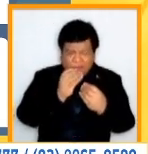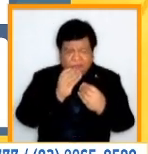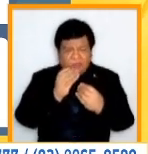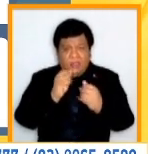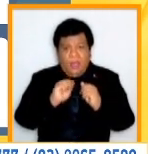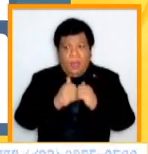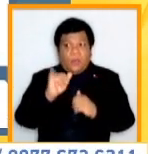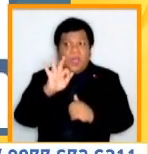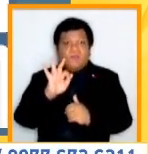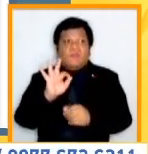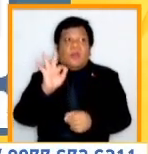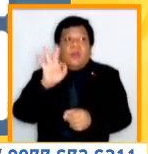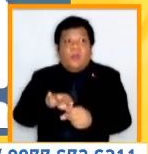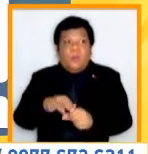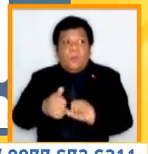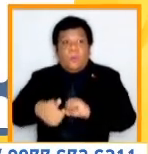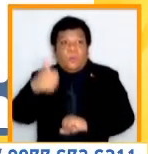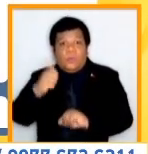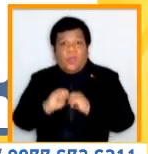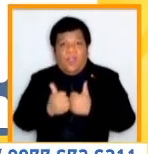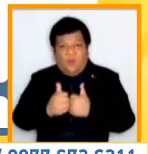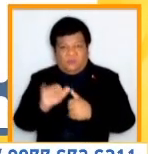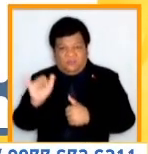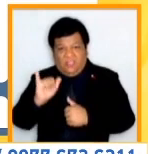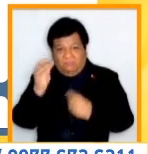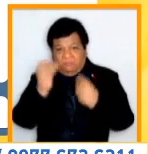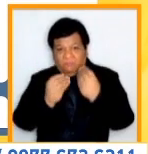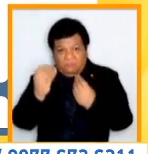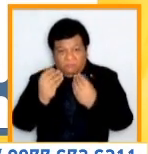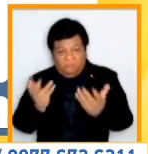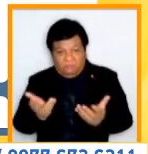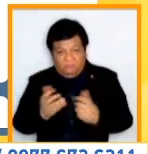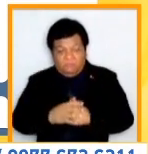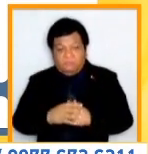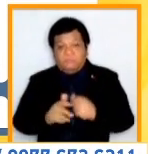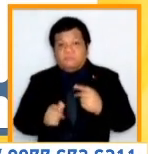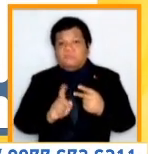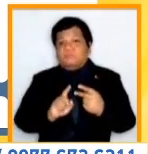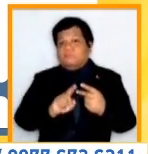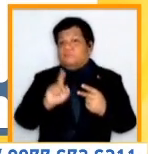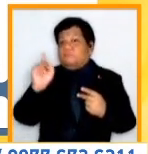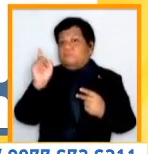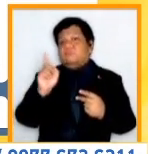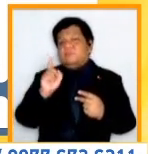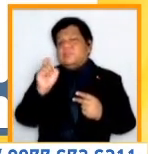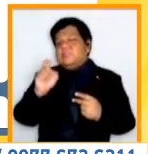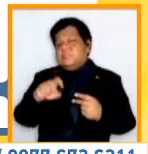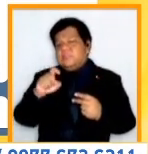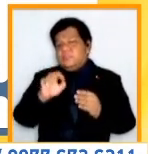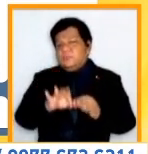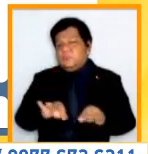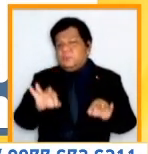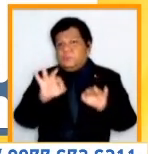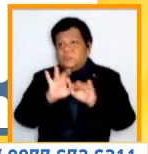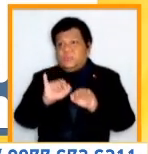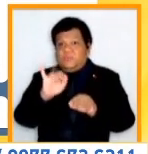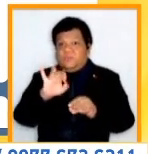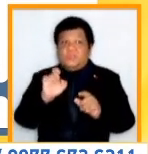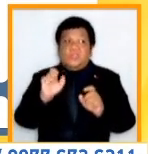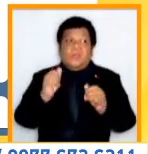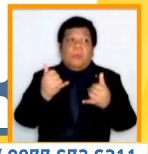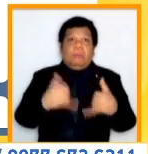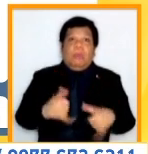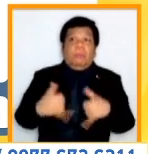pwesto? Sabi naman ni Romeo Torsar, dapat may kaakibat pang parusa sa mga ginagawa lang na laro ang filing ng